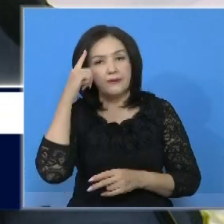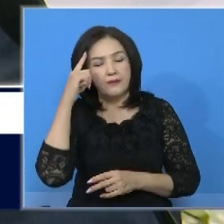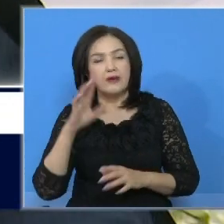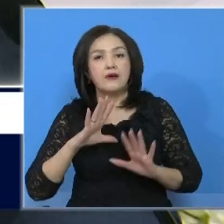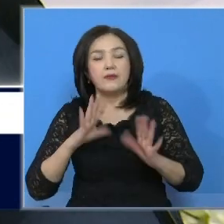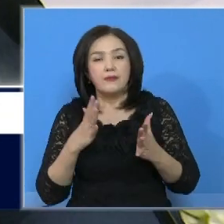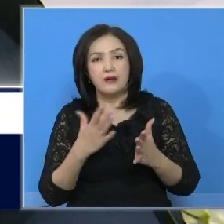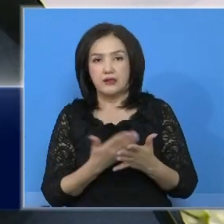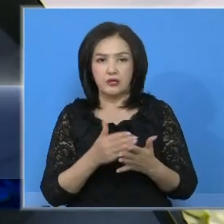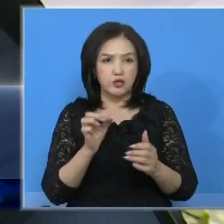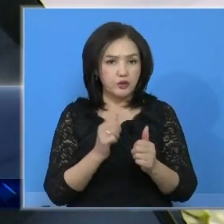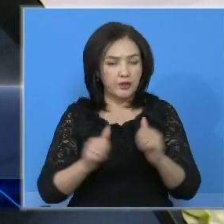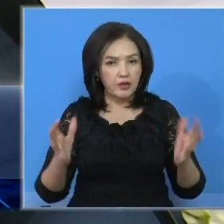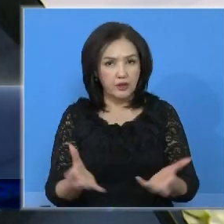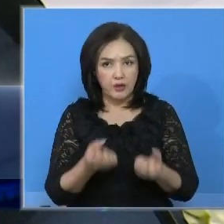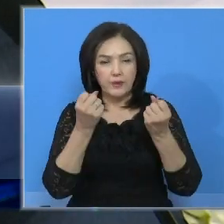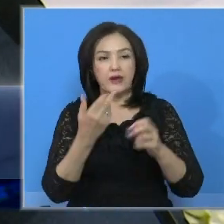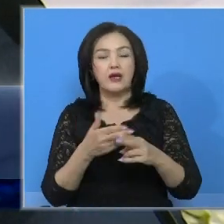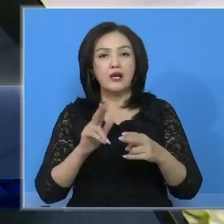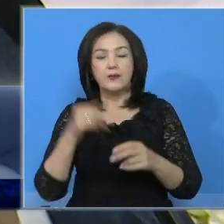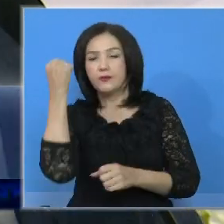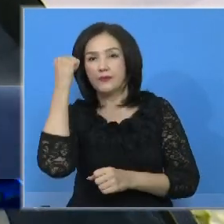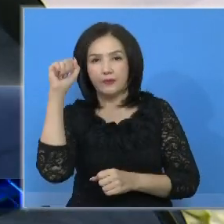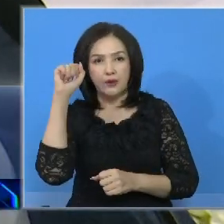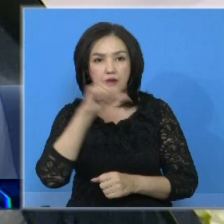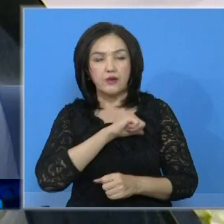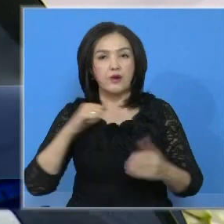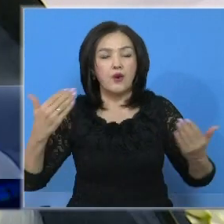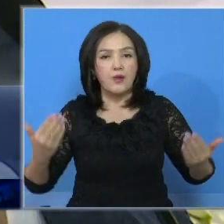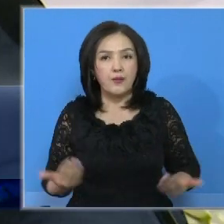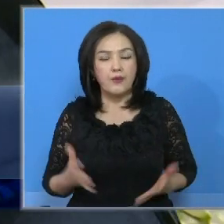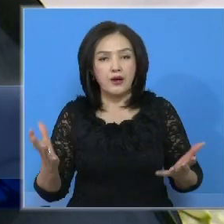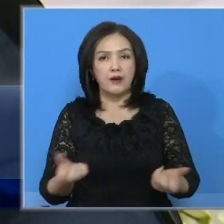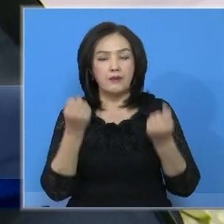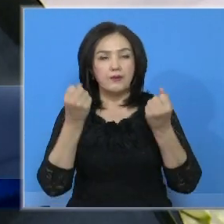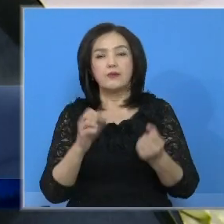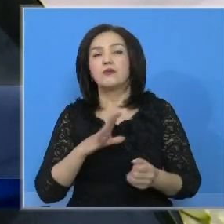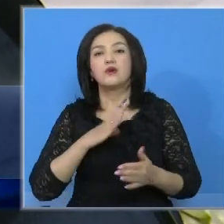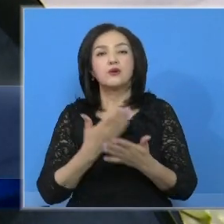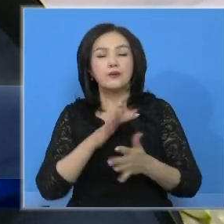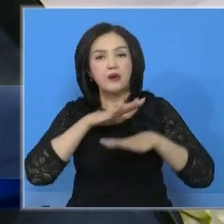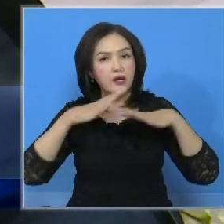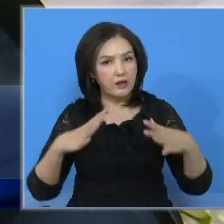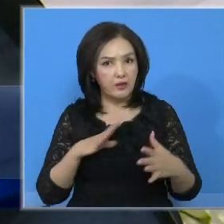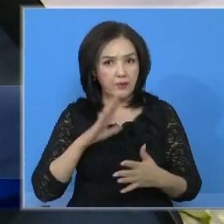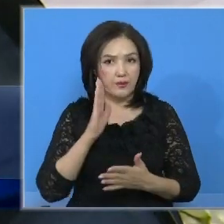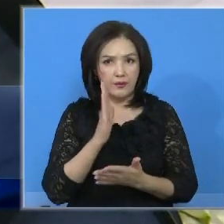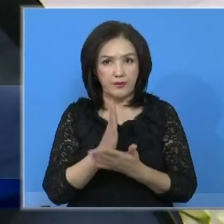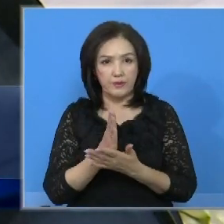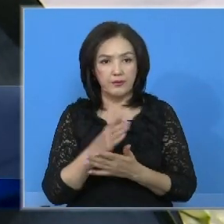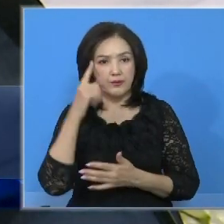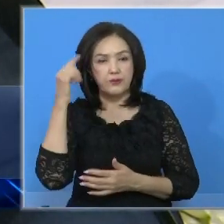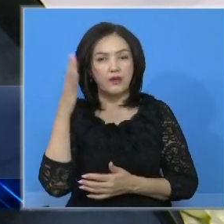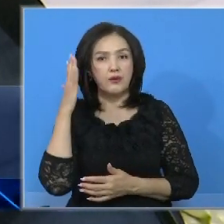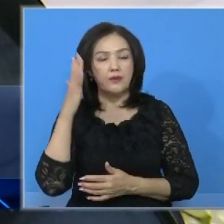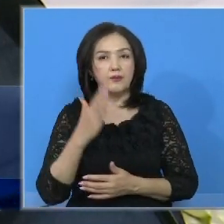жағдайда жігерлікпен көтеріп, соны жеңіп, өмір үшін бірге күрессек, талай дүниені бірге арасында шығамыз ғой деп